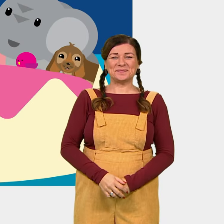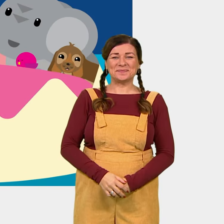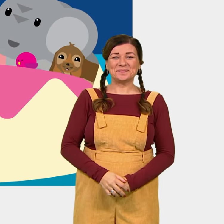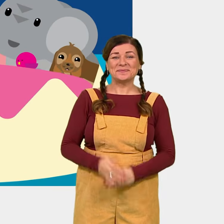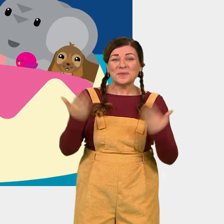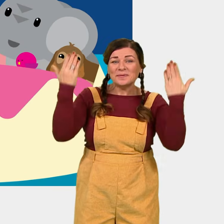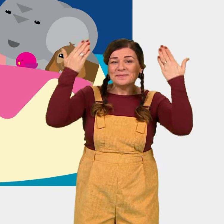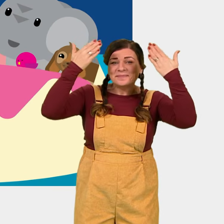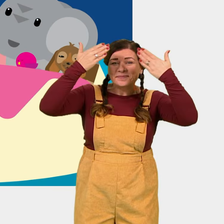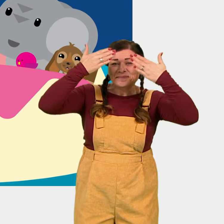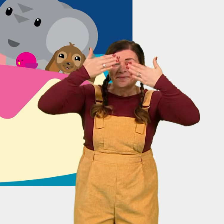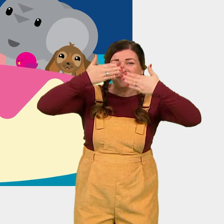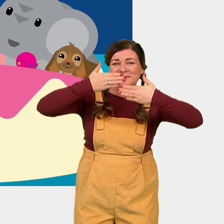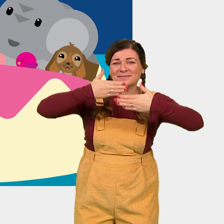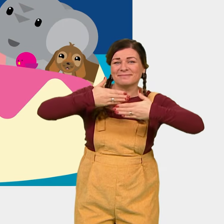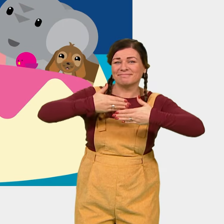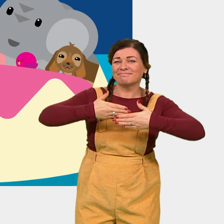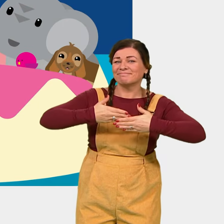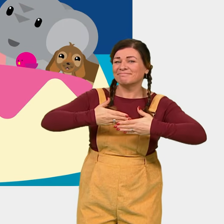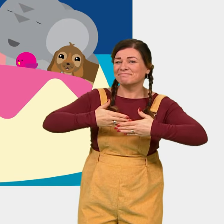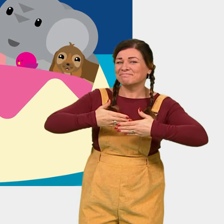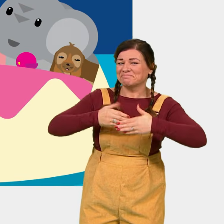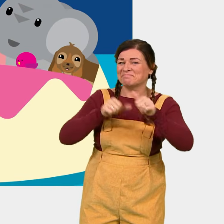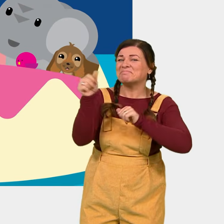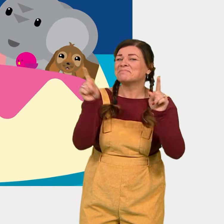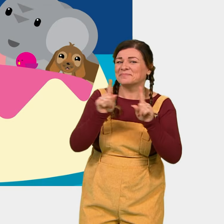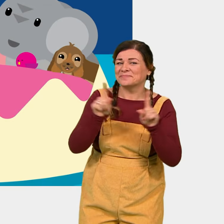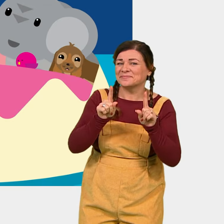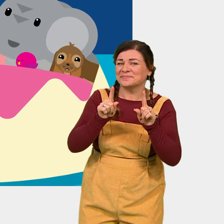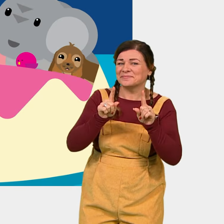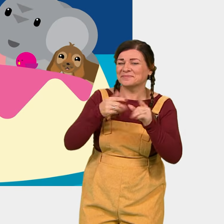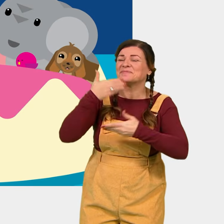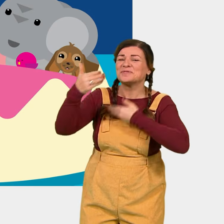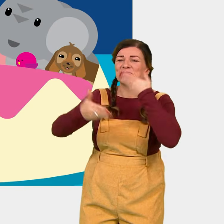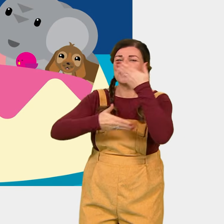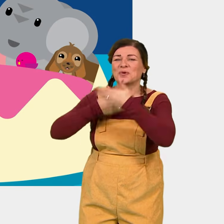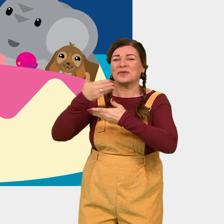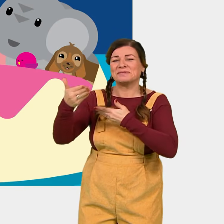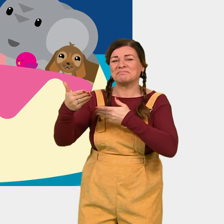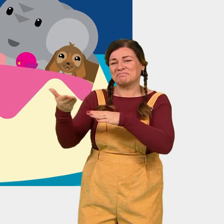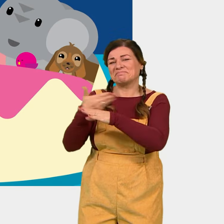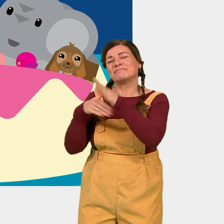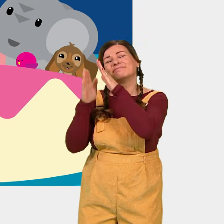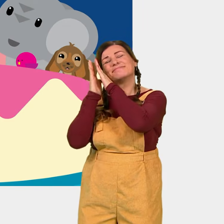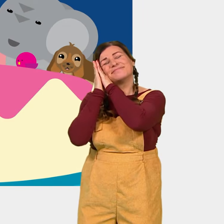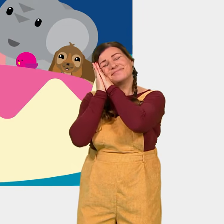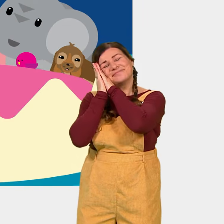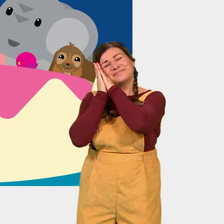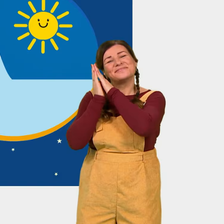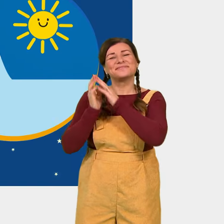Pan mae hi'n hwyr ac yn dechrau nosi, does dim byd gwell na chael stori fach cyn